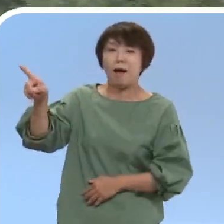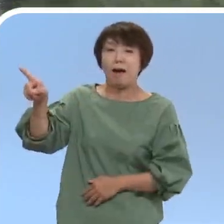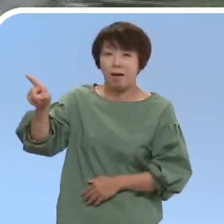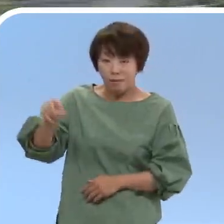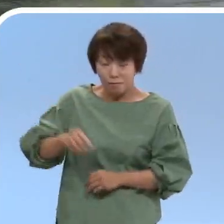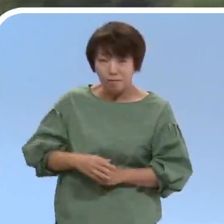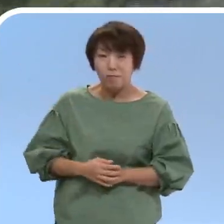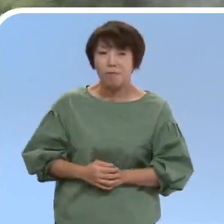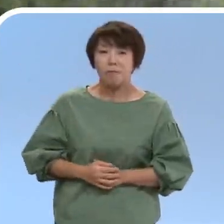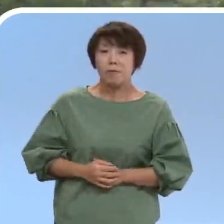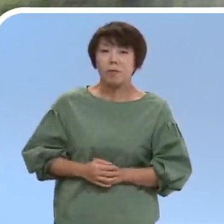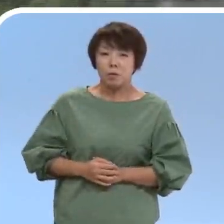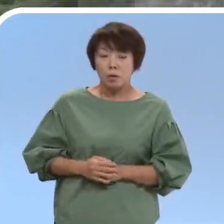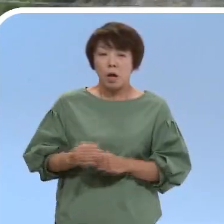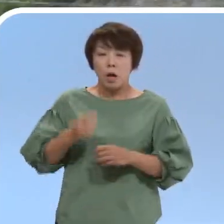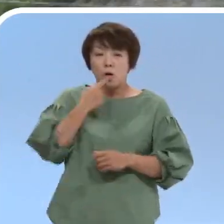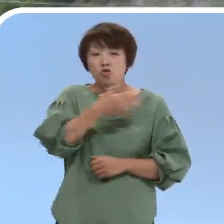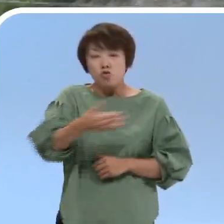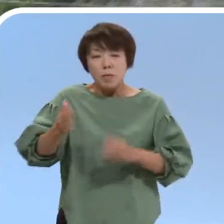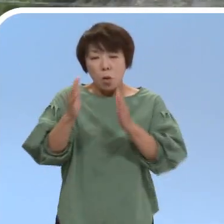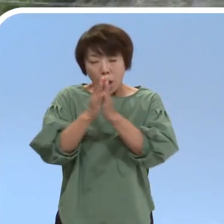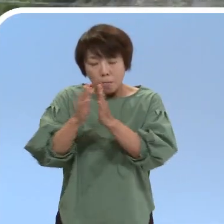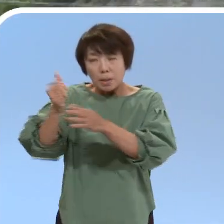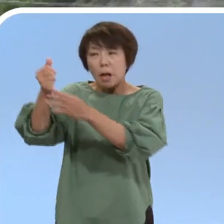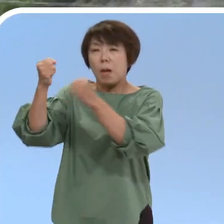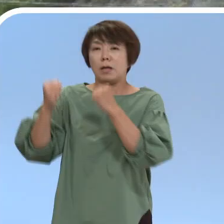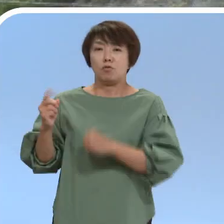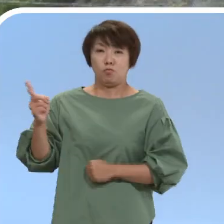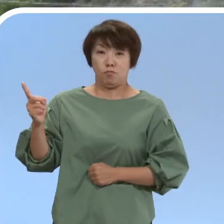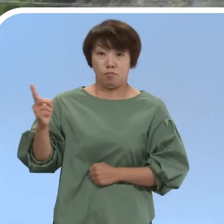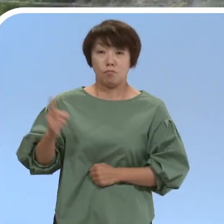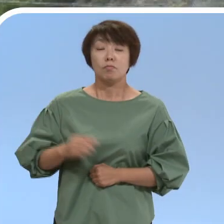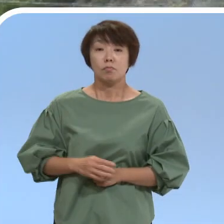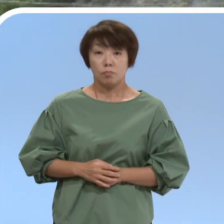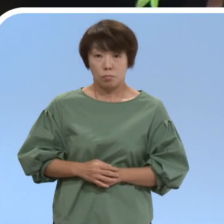建物みたいな。 そうです、ここの安全司る神さん。